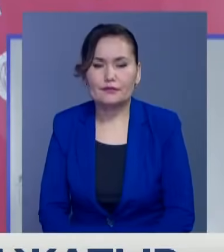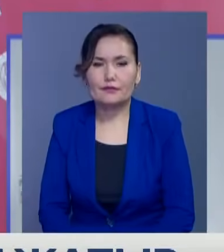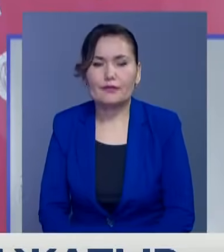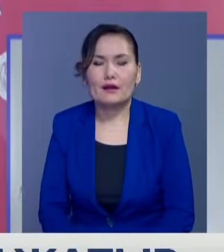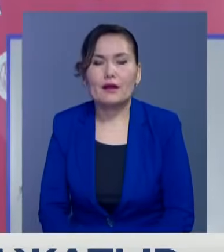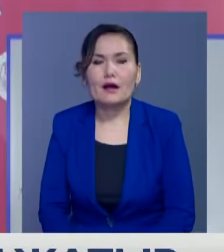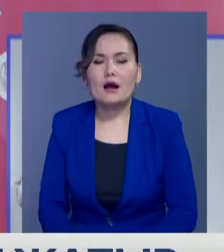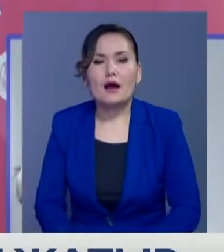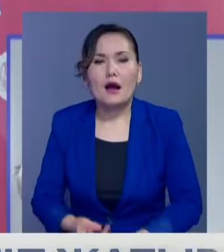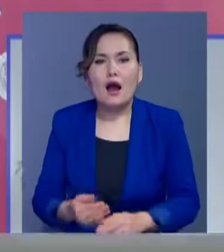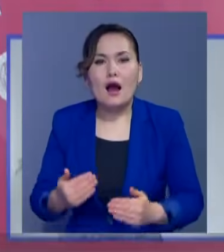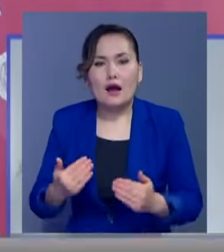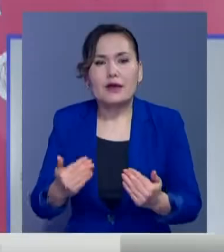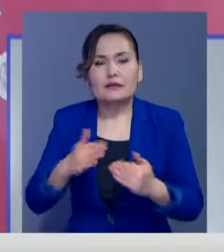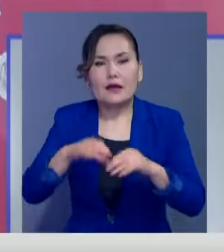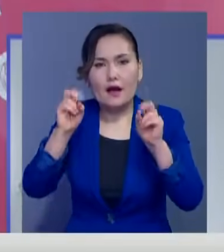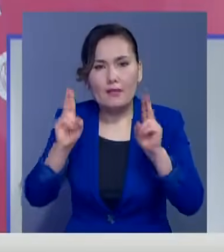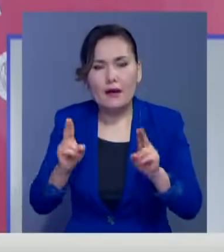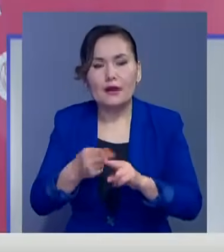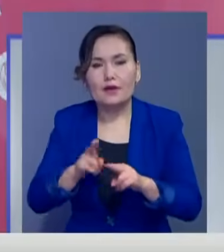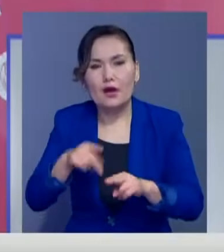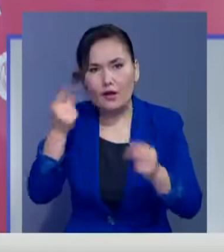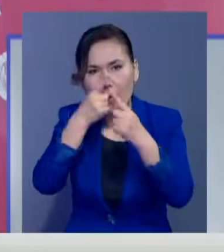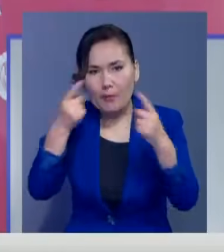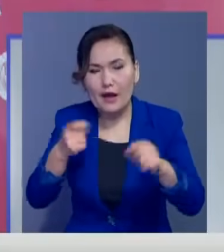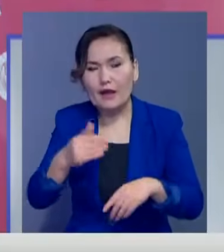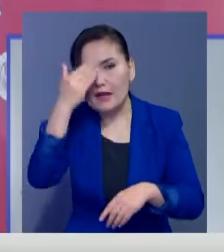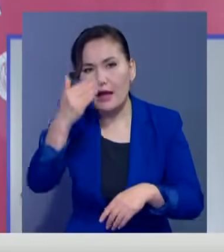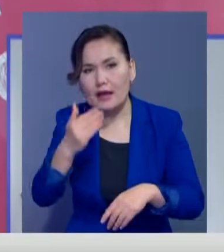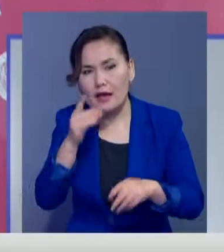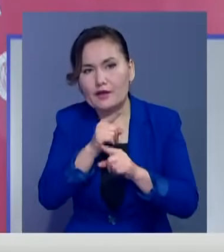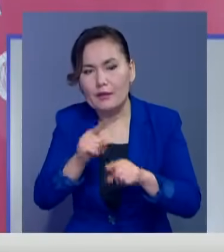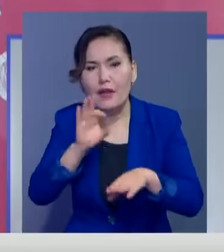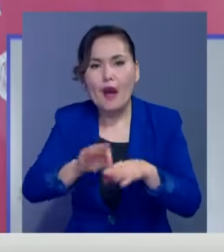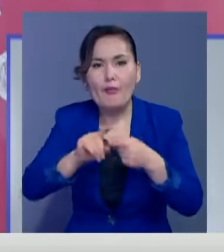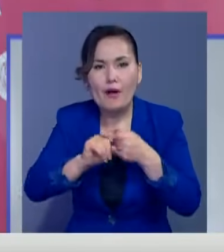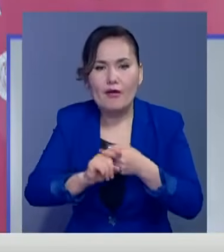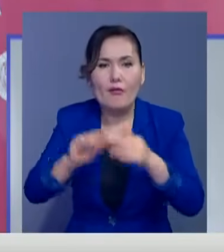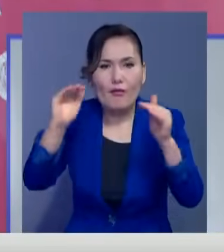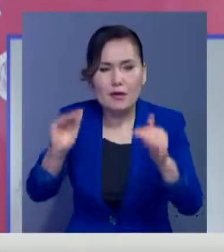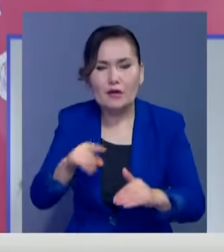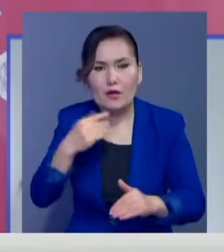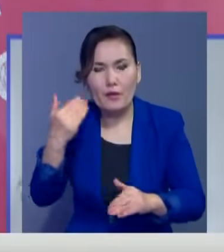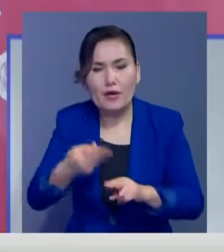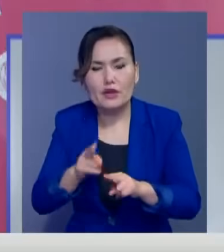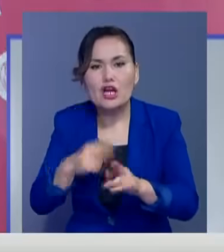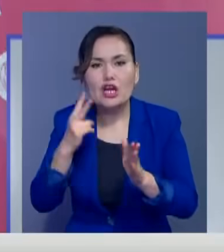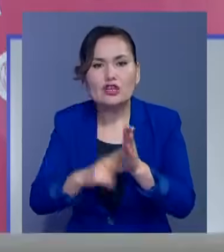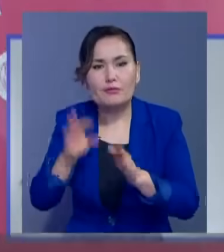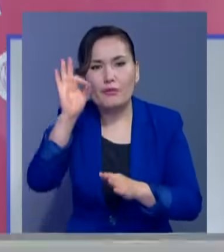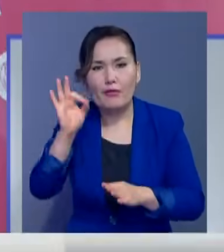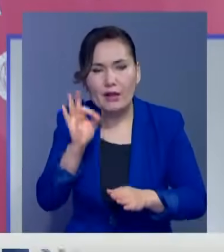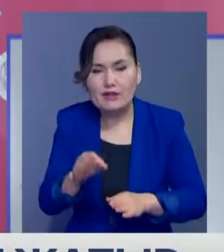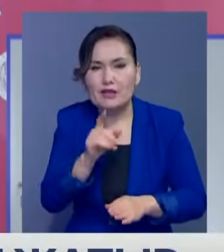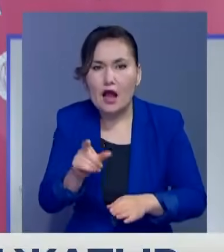Кейбір сарапшылардың пайымдауынша жазда коронавирустың таралуы бәсеңдей түседі. Енді бірі бұл қауіпті індетті халықтың 70%-ы жұқтырады